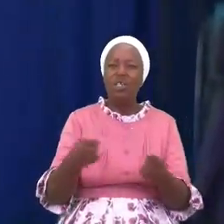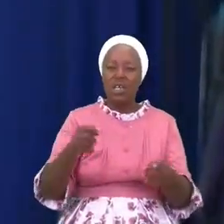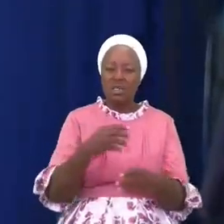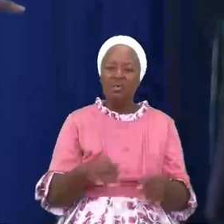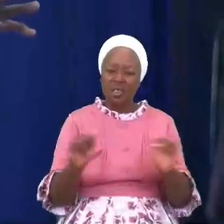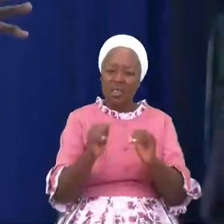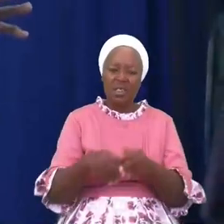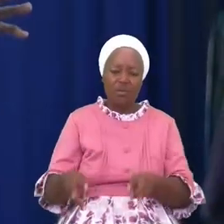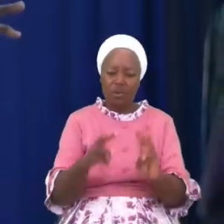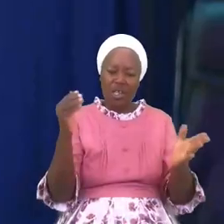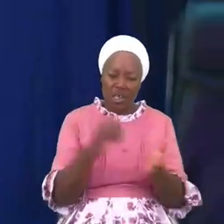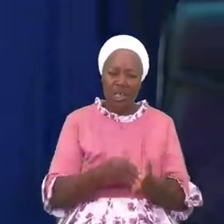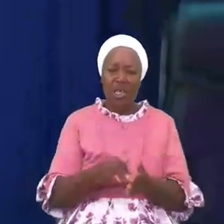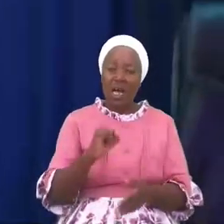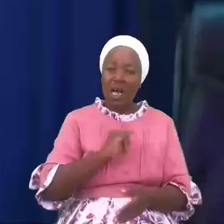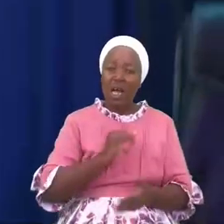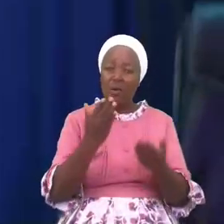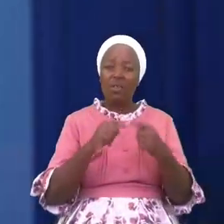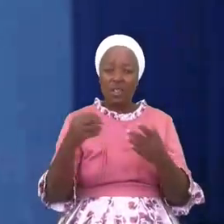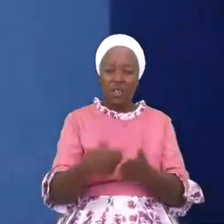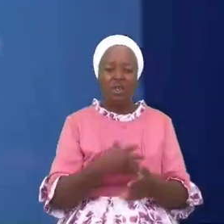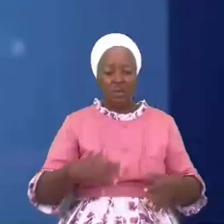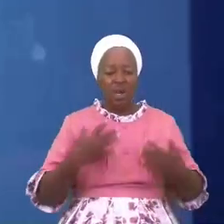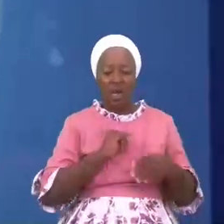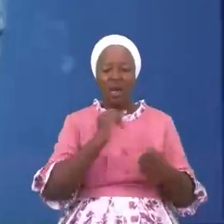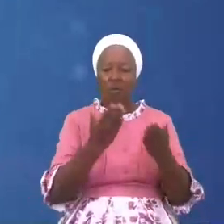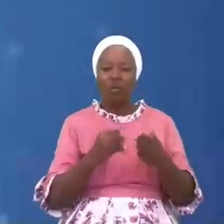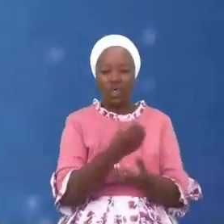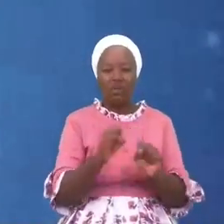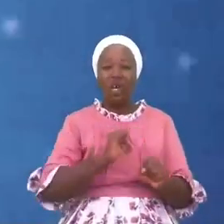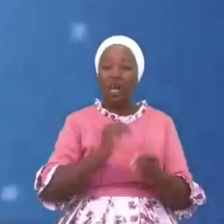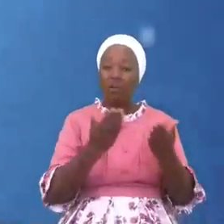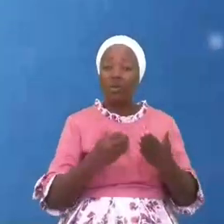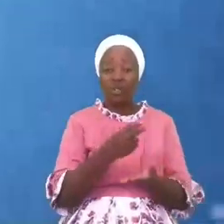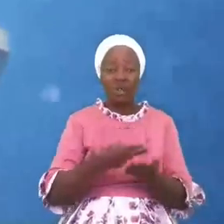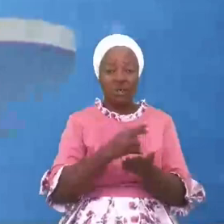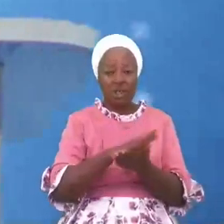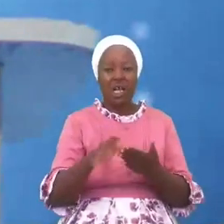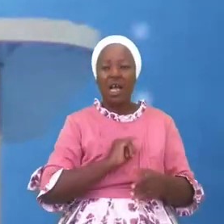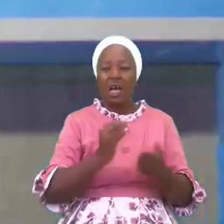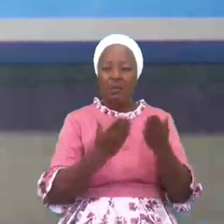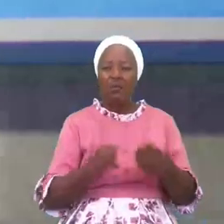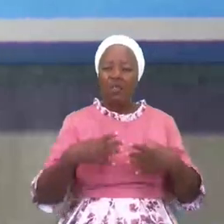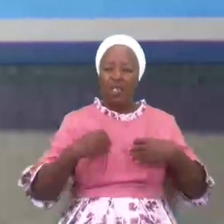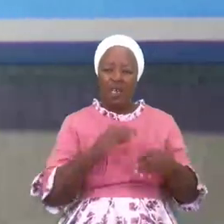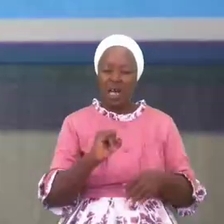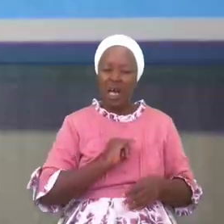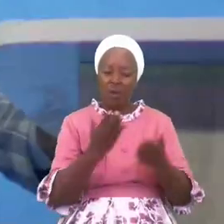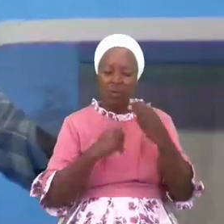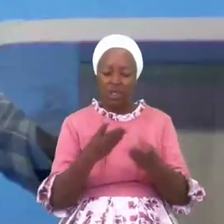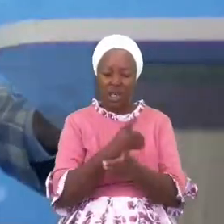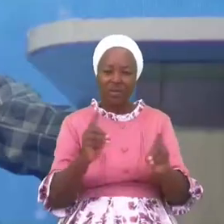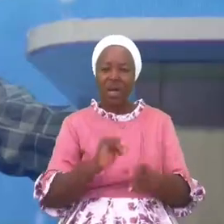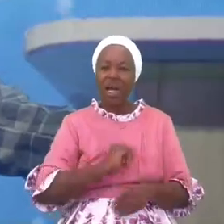dans le même chemin, je veux une nouvelle vie. Je veux le salut. Je veux la justice. Je veux la guérison. Je veux la